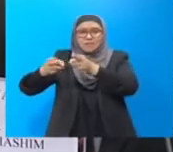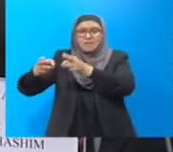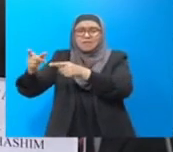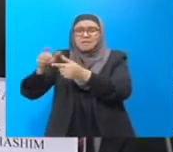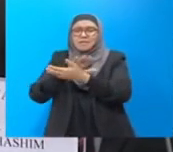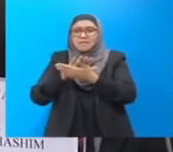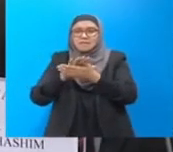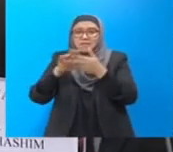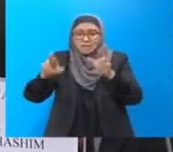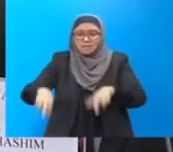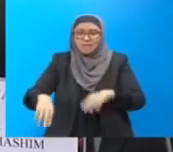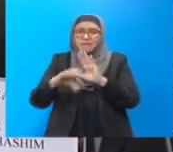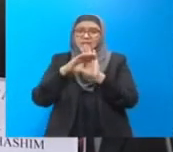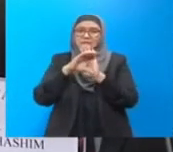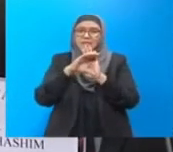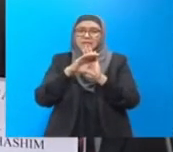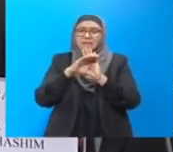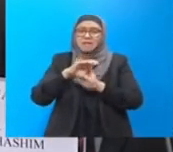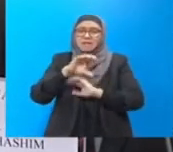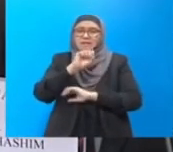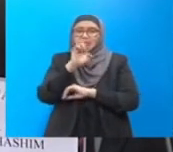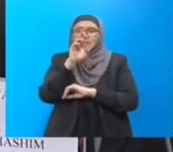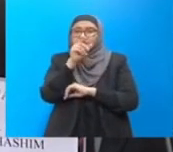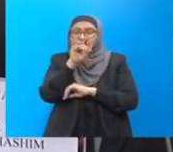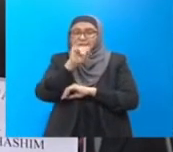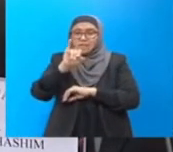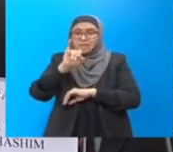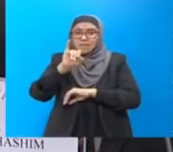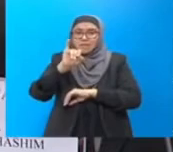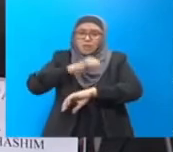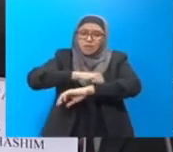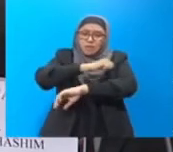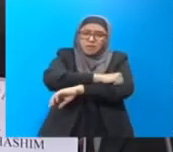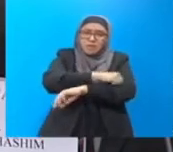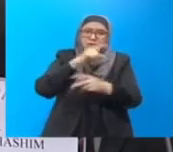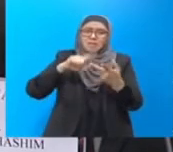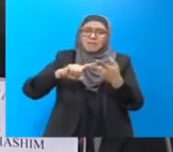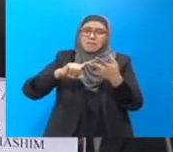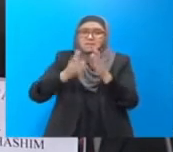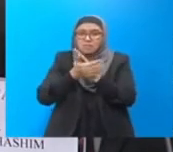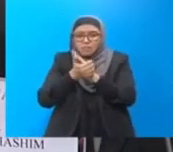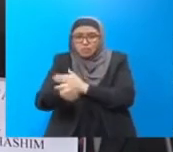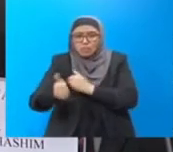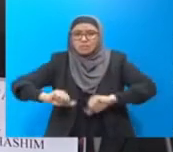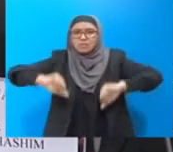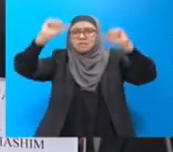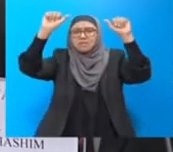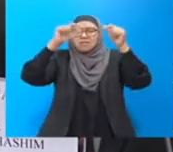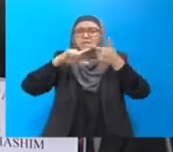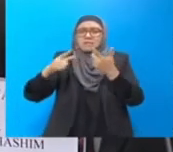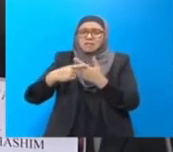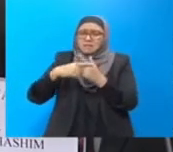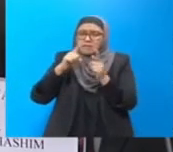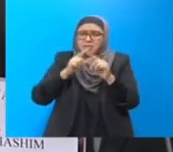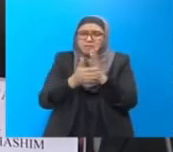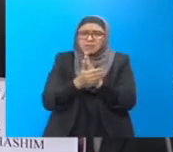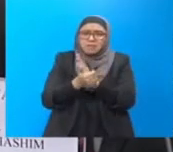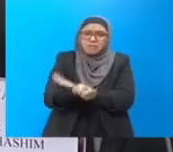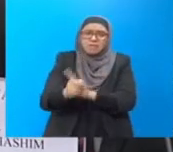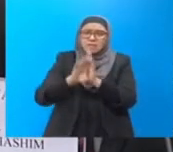seperti program subsidi upah di sekeliling dan juga giling dan sebagainya dan